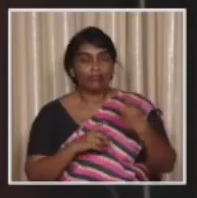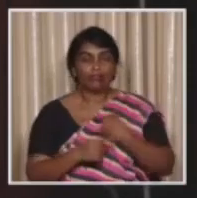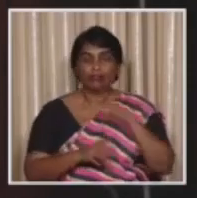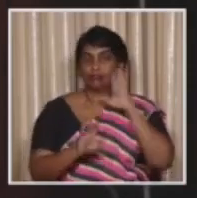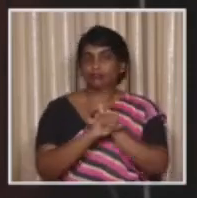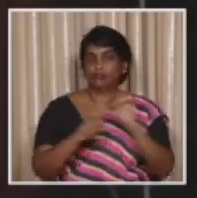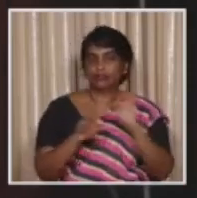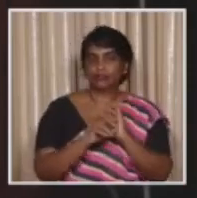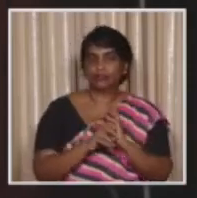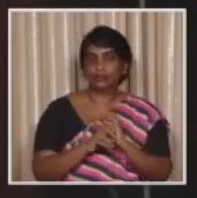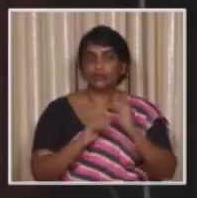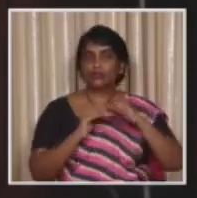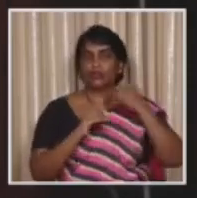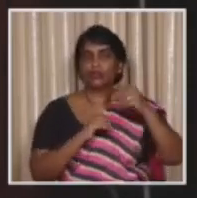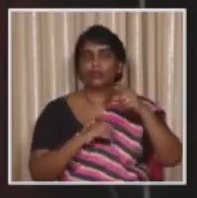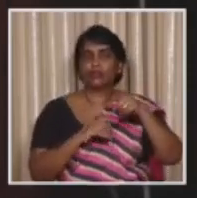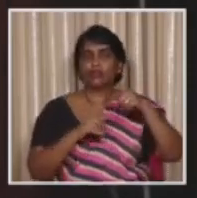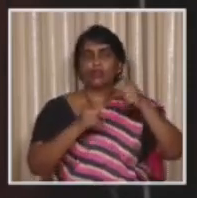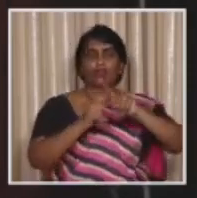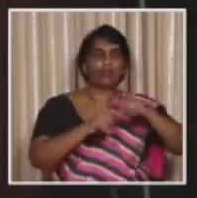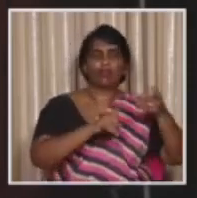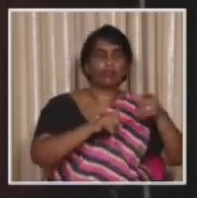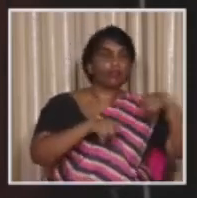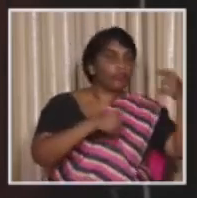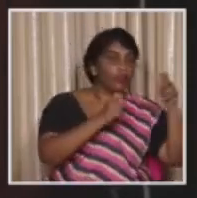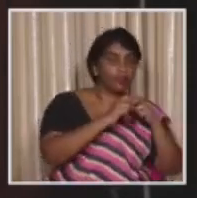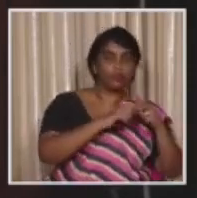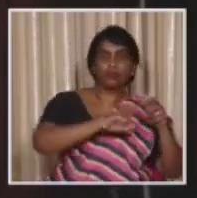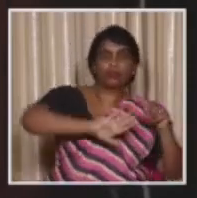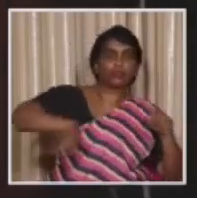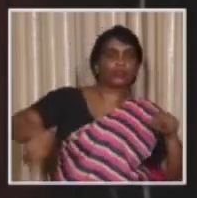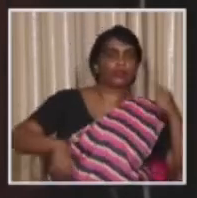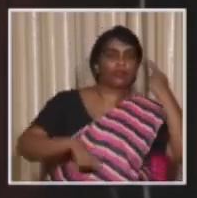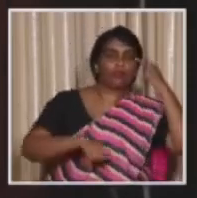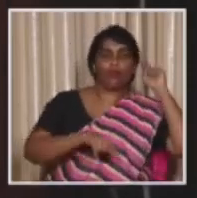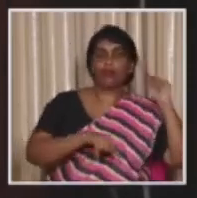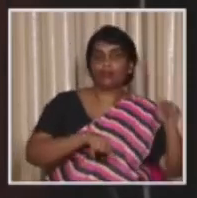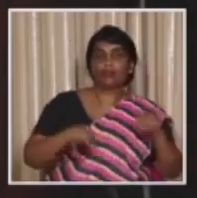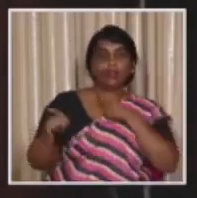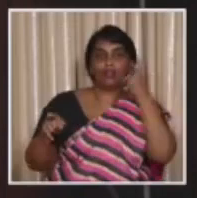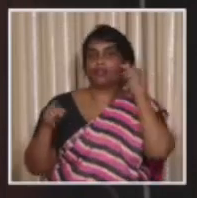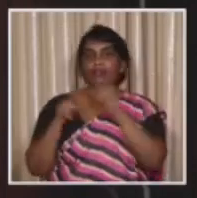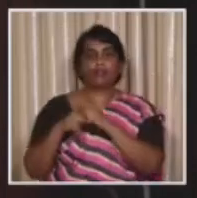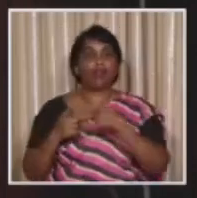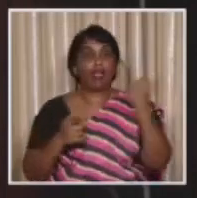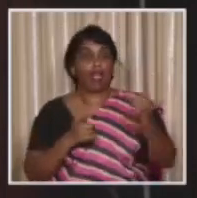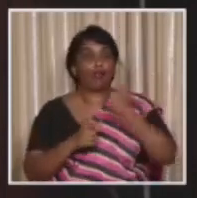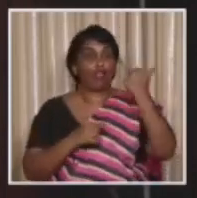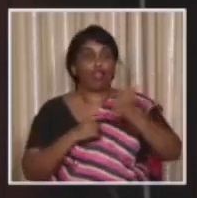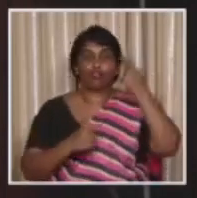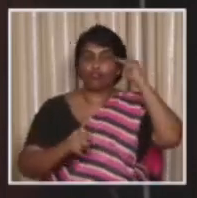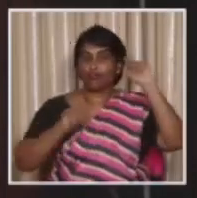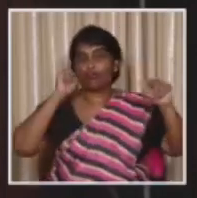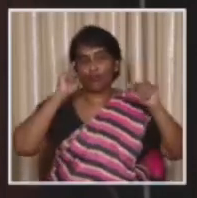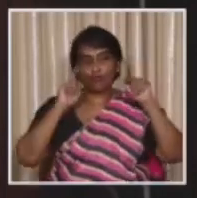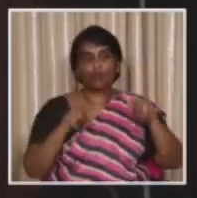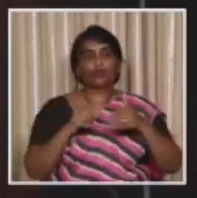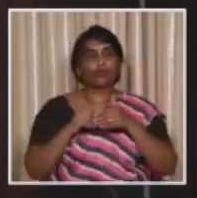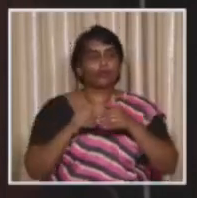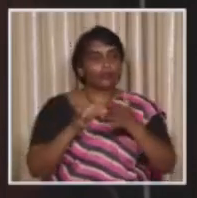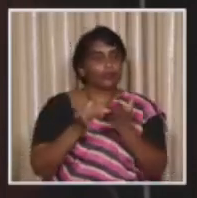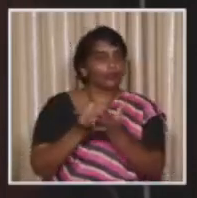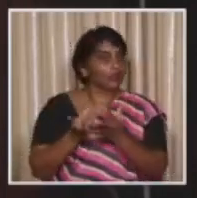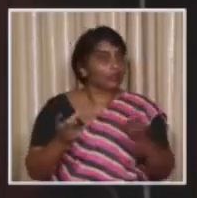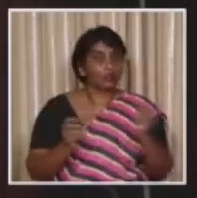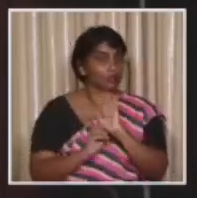විඳිනවා ඒක ඊළඟට තවත් සිදුවීමක් වුණාම යට වෙනවා යට යනවා කතා කරන්නේ නැහැ අලුත් අලුත් දේවල් වලට තලු මර බර යනවා මේක මෙහෙම යට යන්න